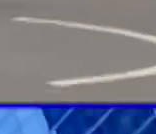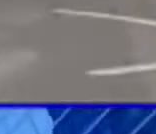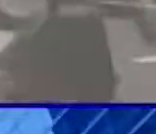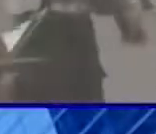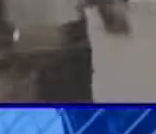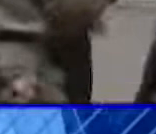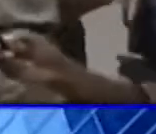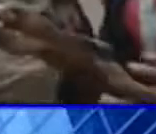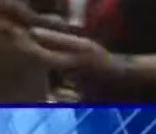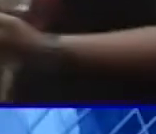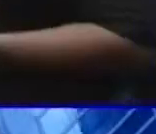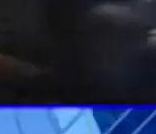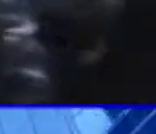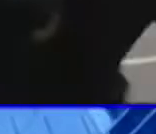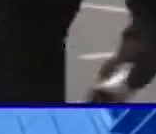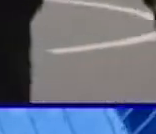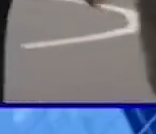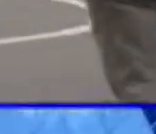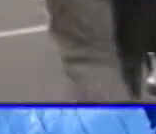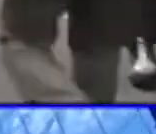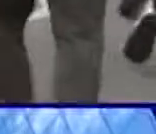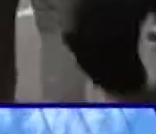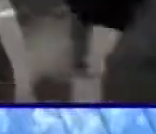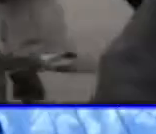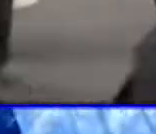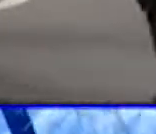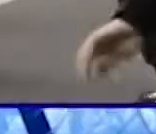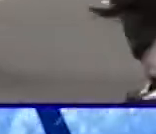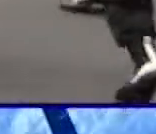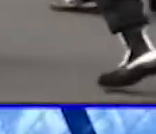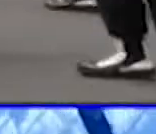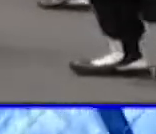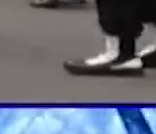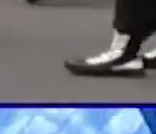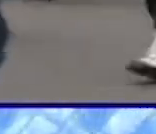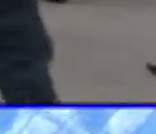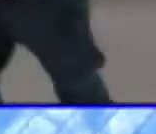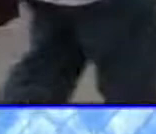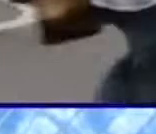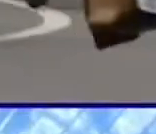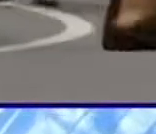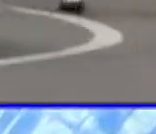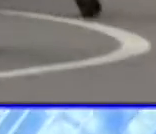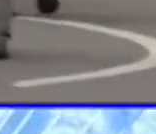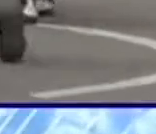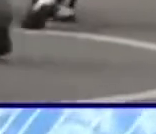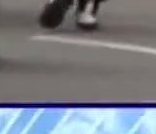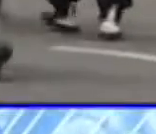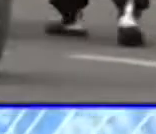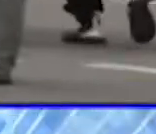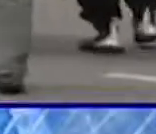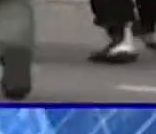acara tersebut juga mendapatkan protes dari banyak pihak pasalnya acara pernikahan putrinya itu sekaligus